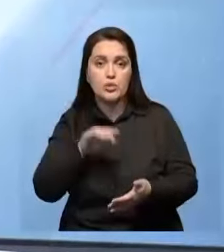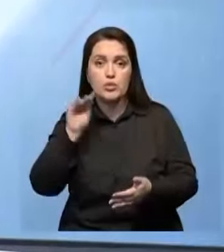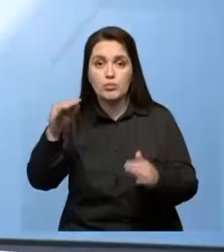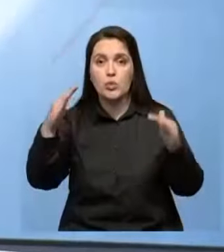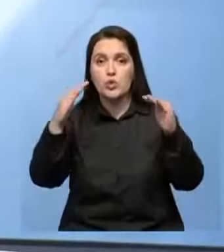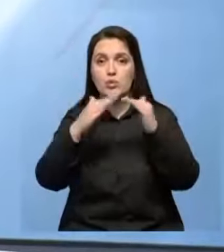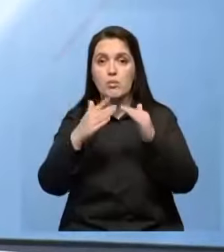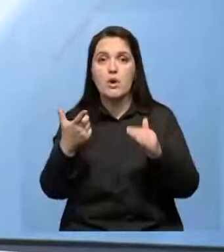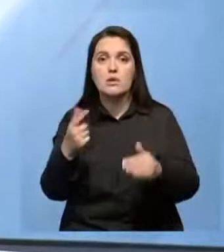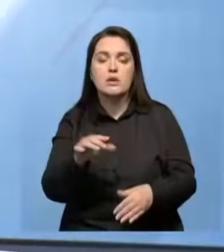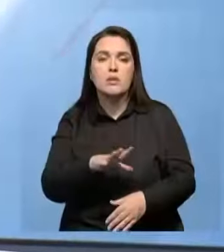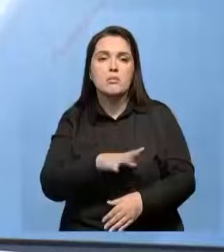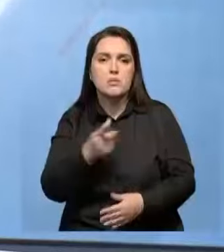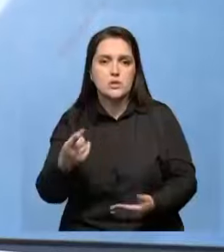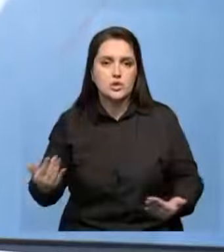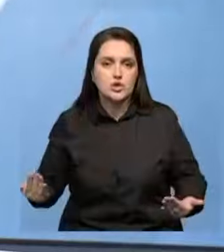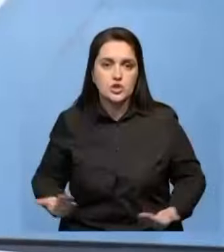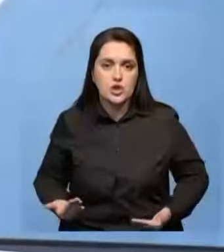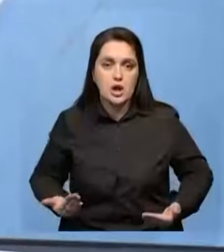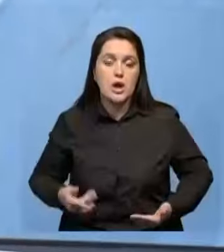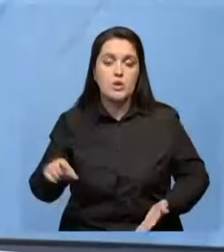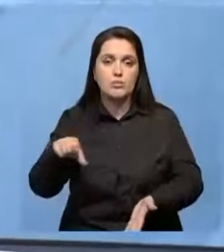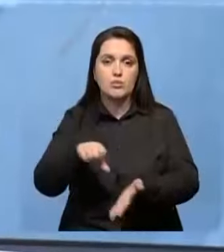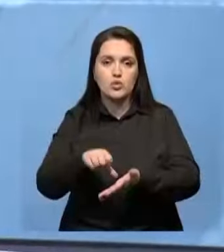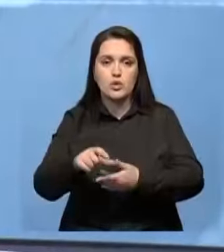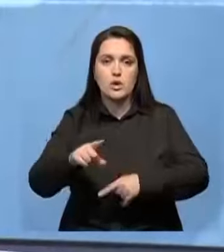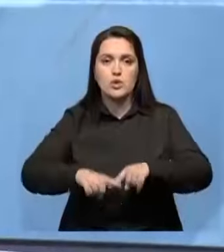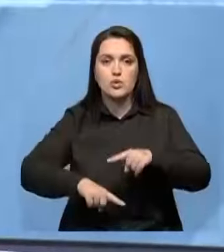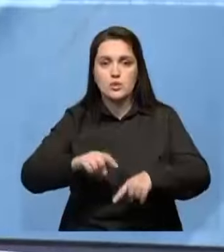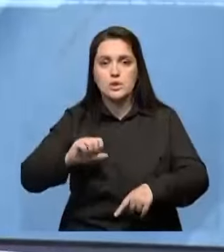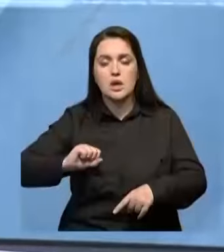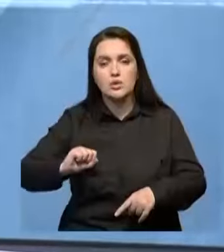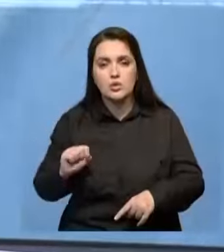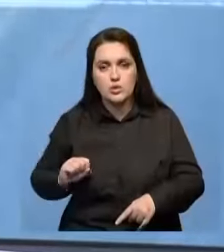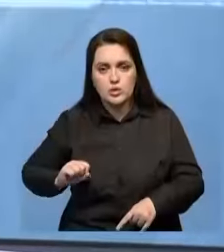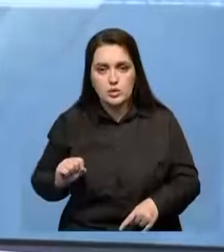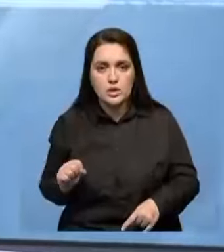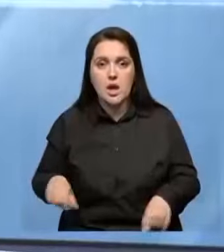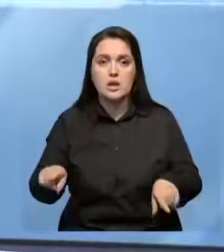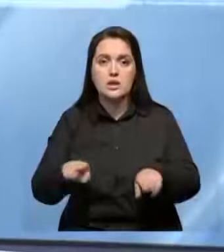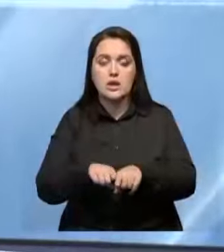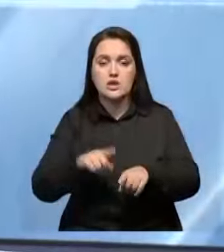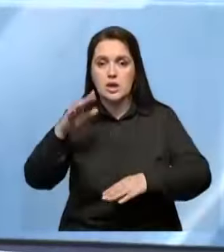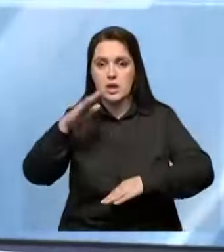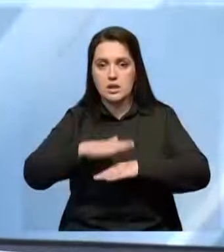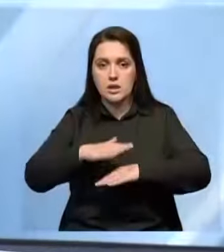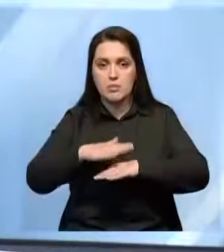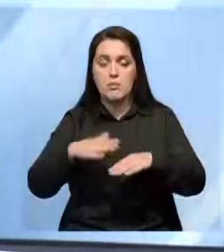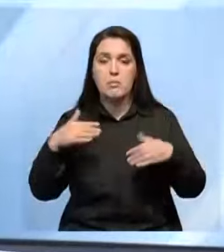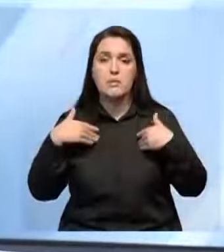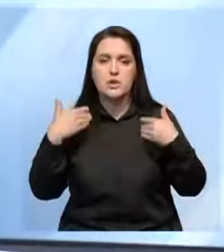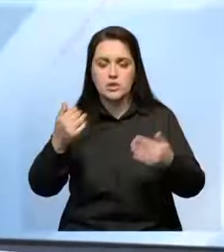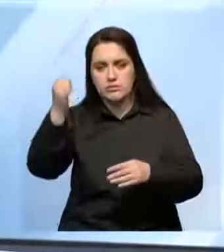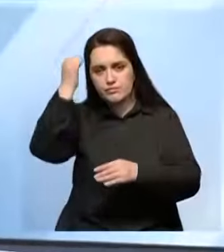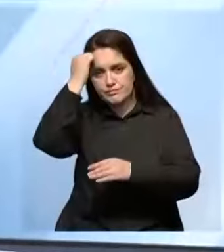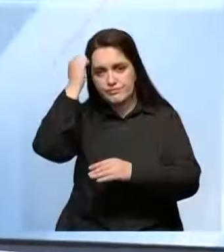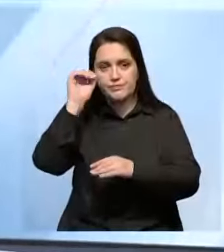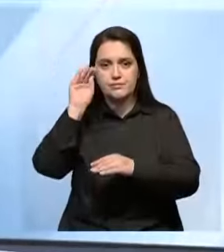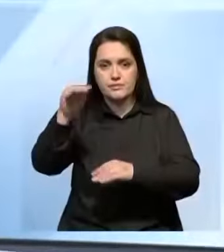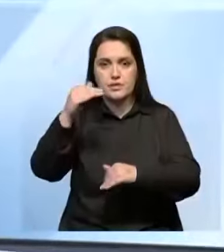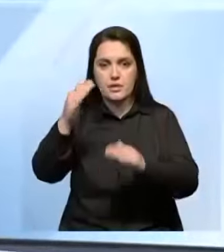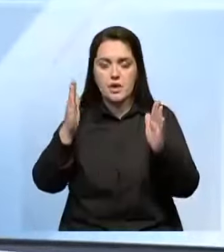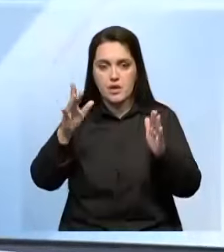на стене дома, где когда-то жил политик. На церемонии присутствовали родственники, друзья и коллеги политика, а также представители